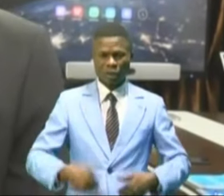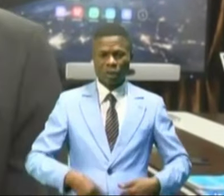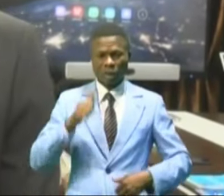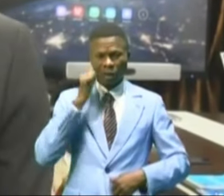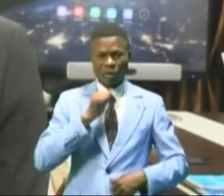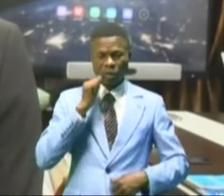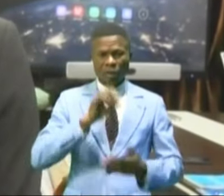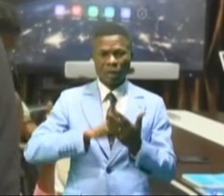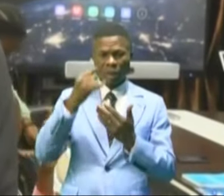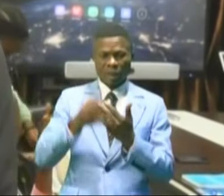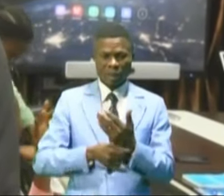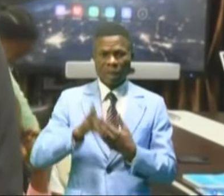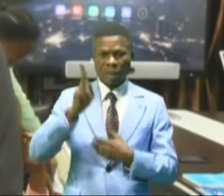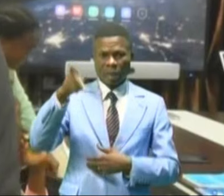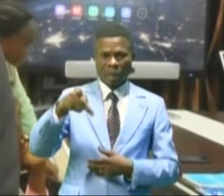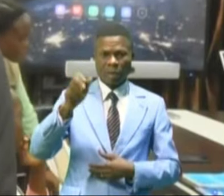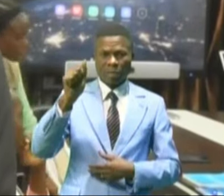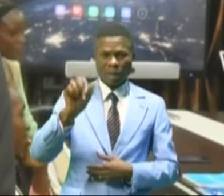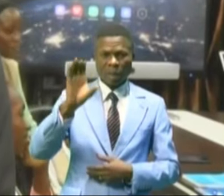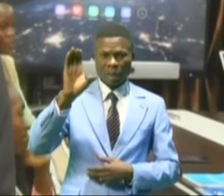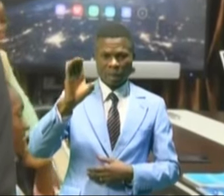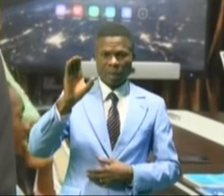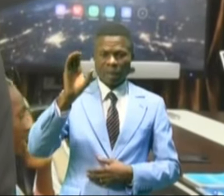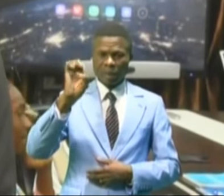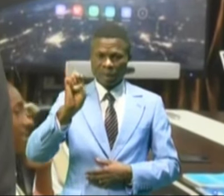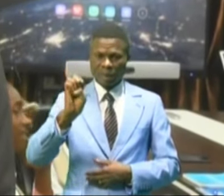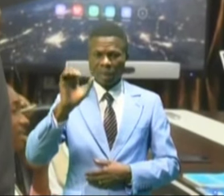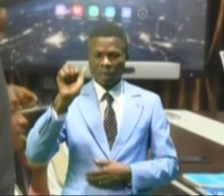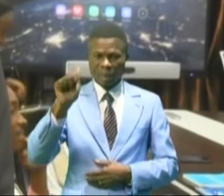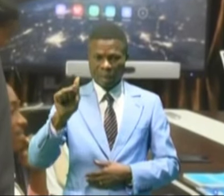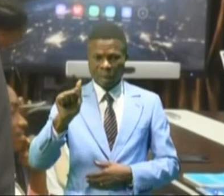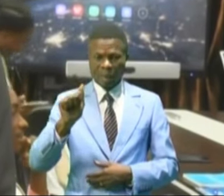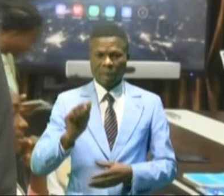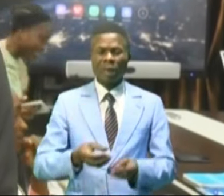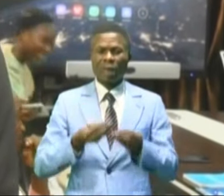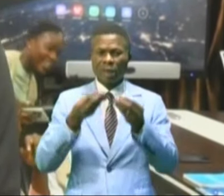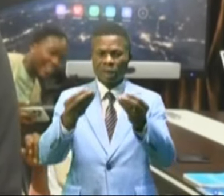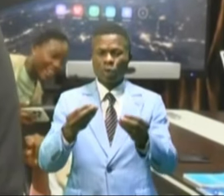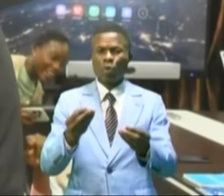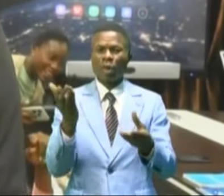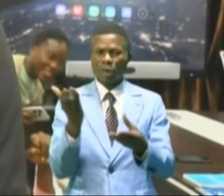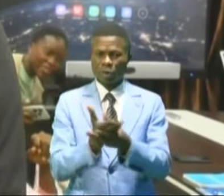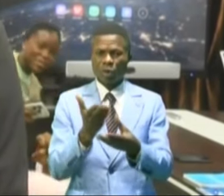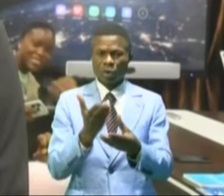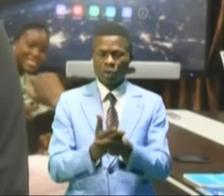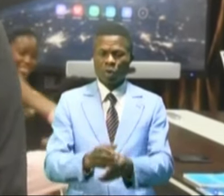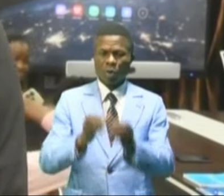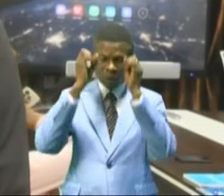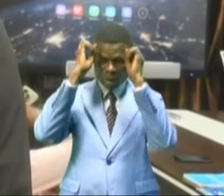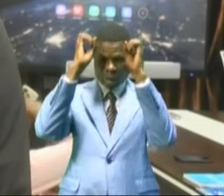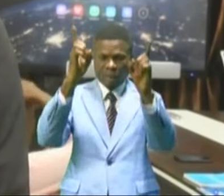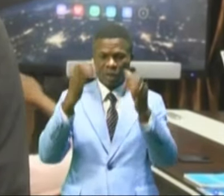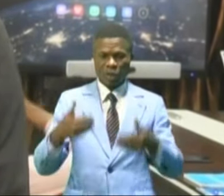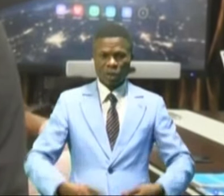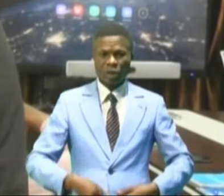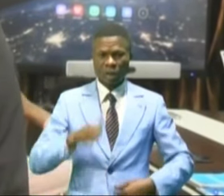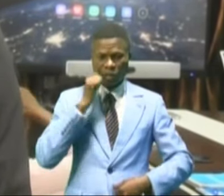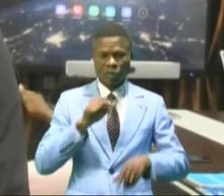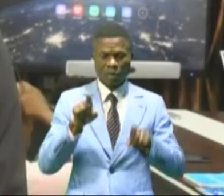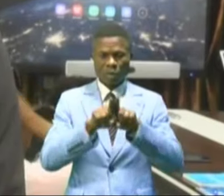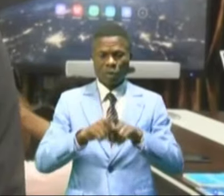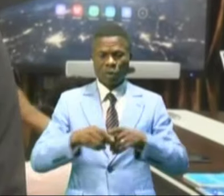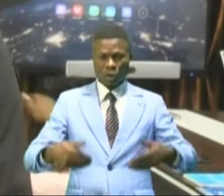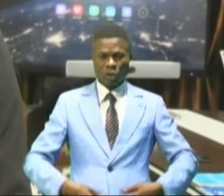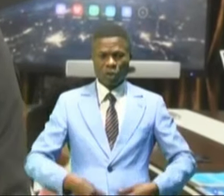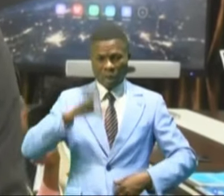cadre du projet PASEA, et le PASEA a mis au point un outil pour éduquer les jeunes filles comme les jeunes garçons,